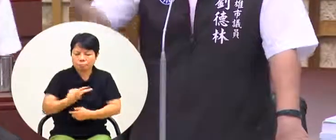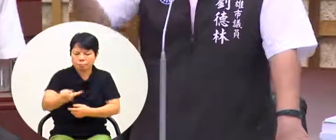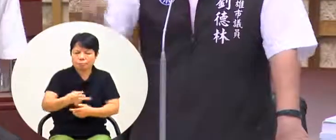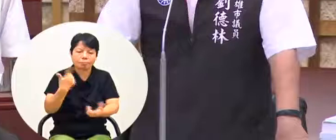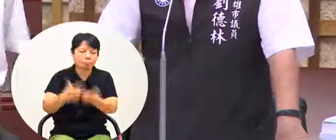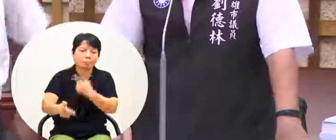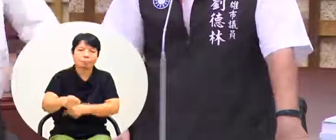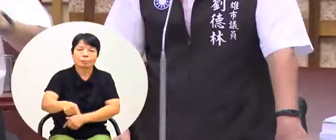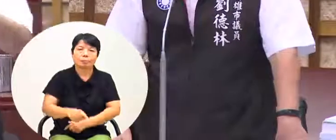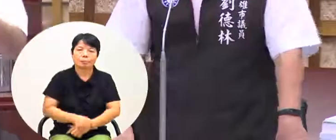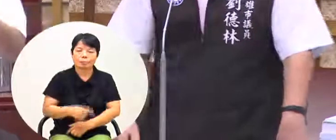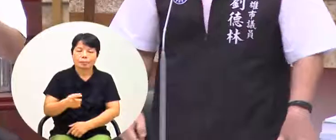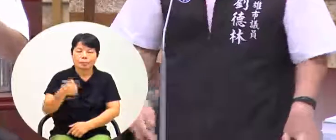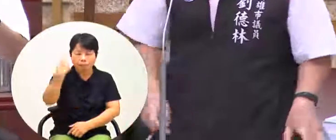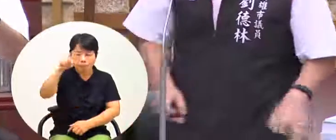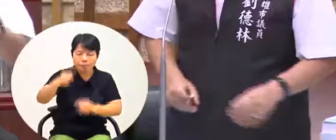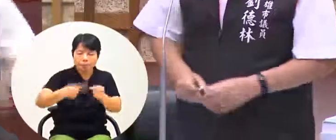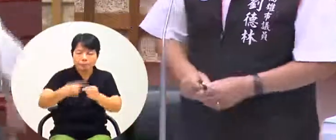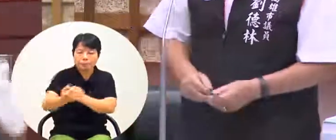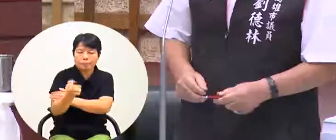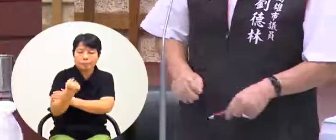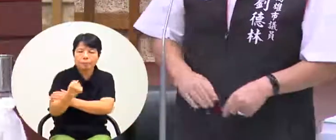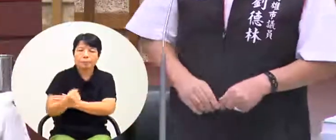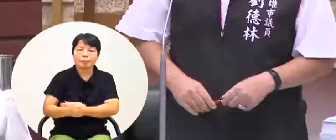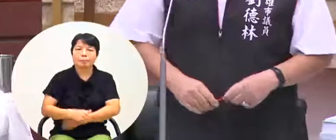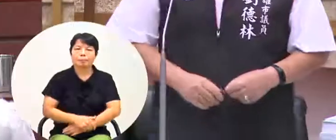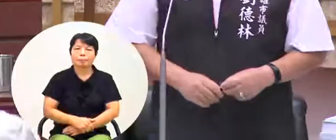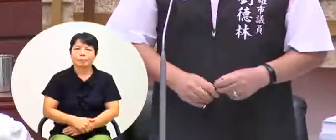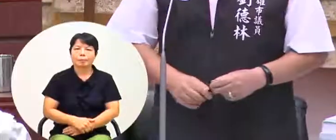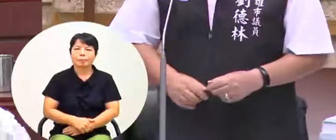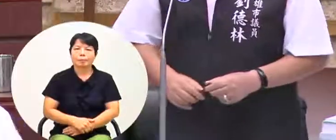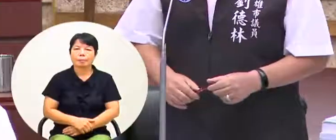啊。那个另外，地震局局长，